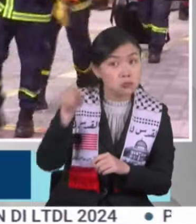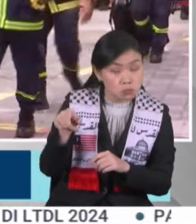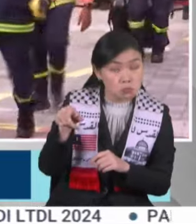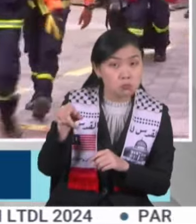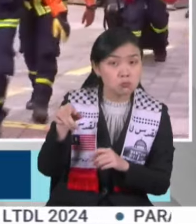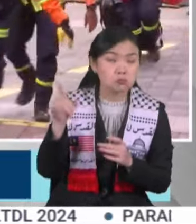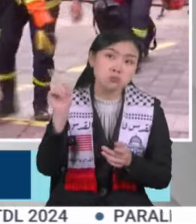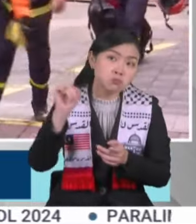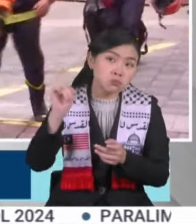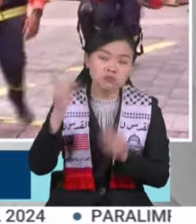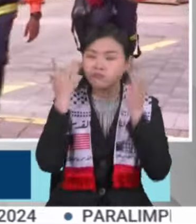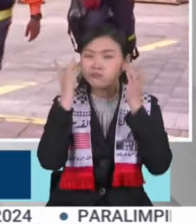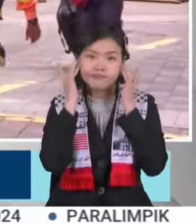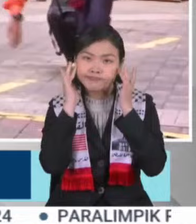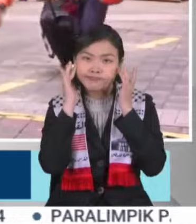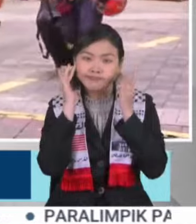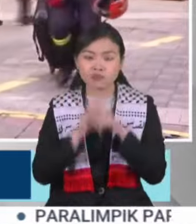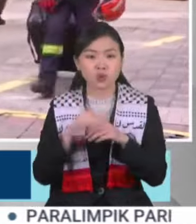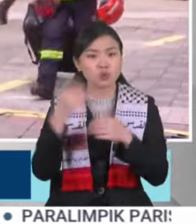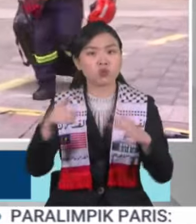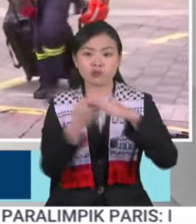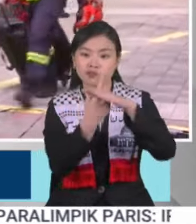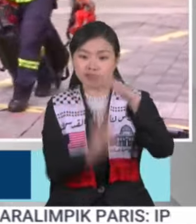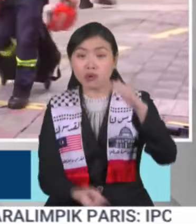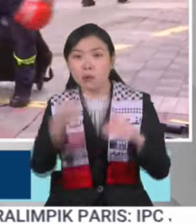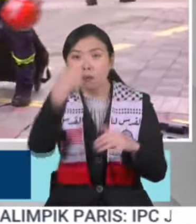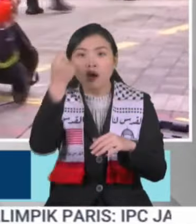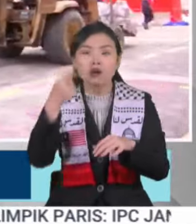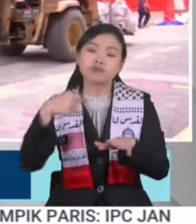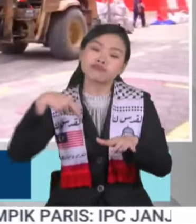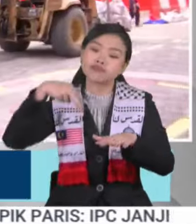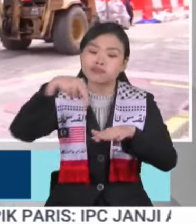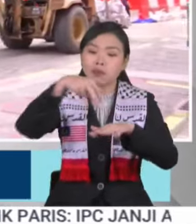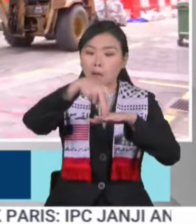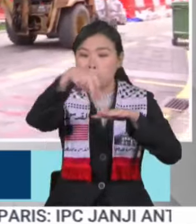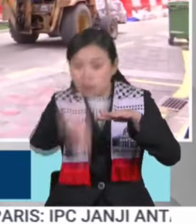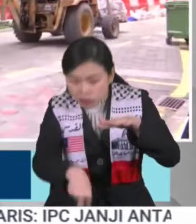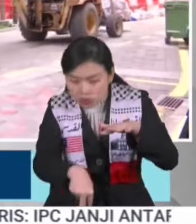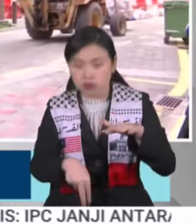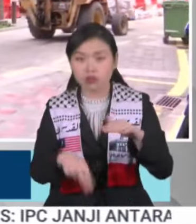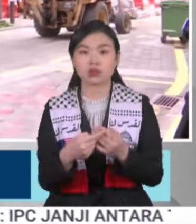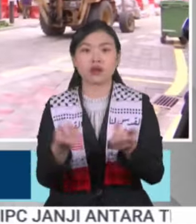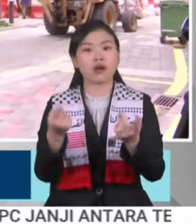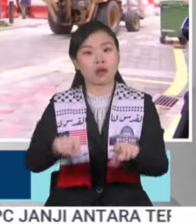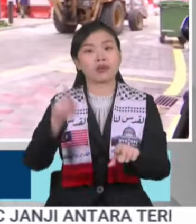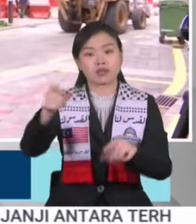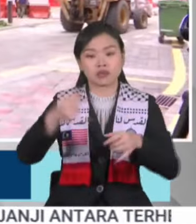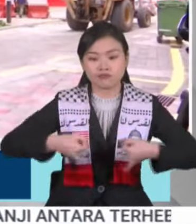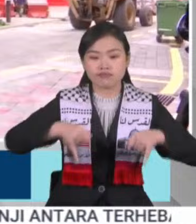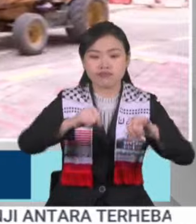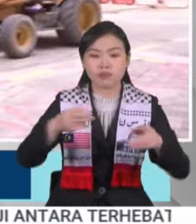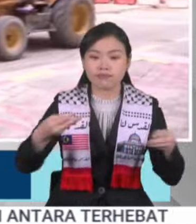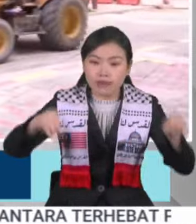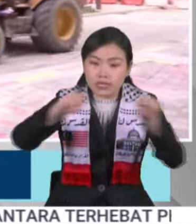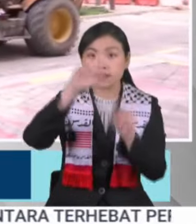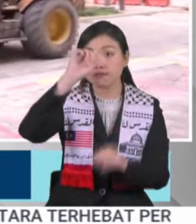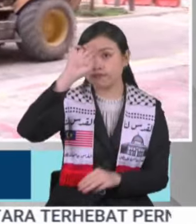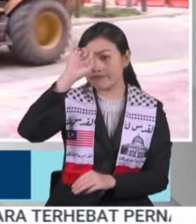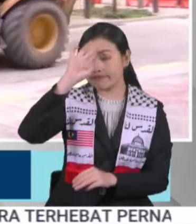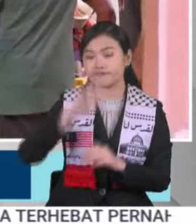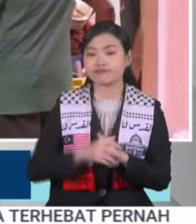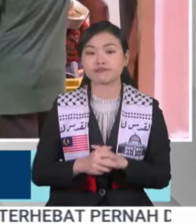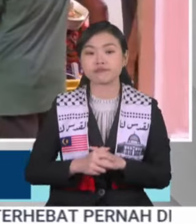seorang wanita warga negara India yang hilang akibat insiden runtuhan tanah jerlus di Jalan Masjid India ini.